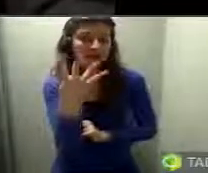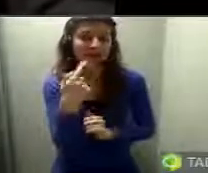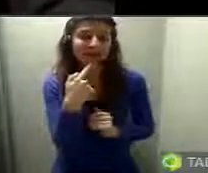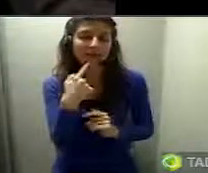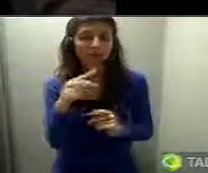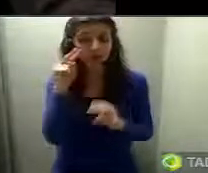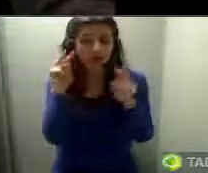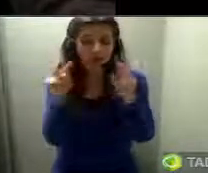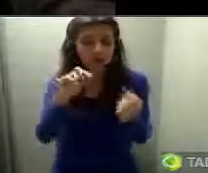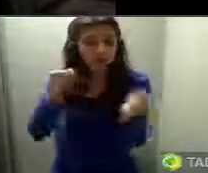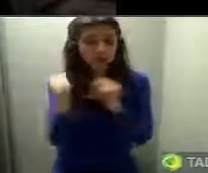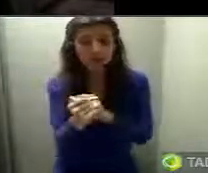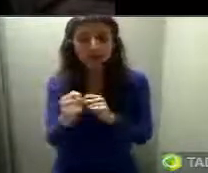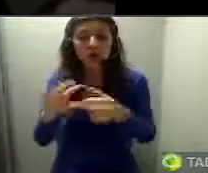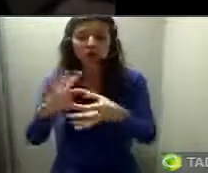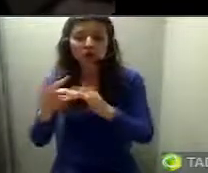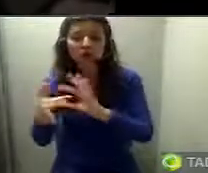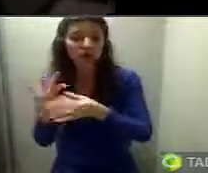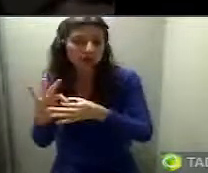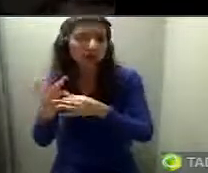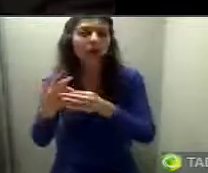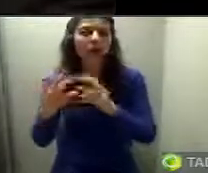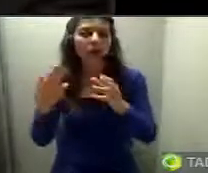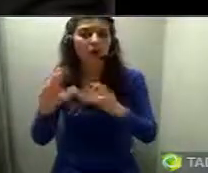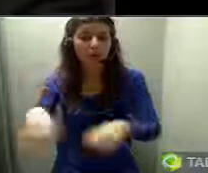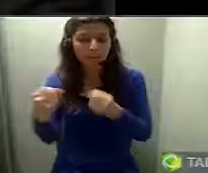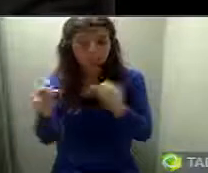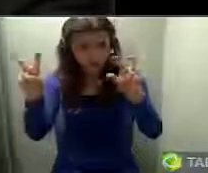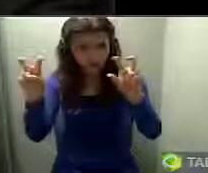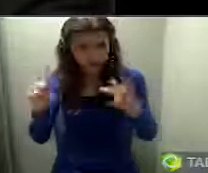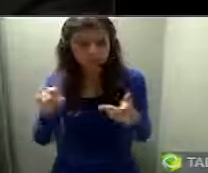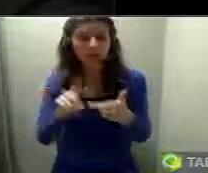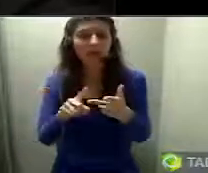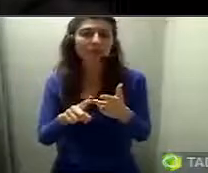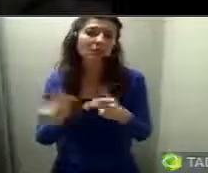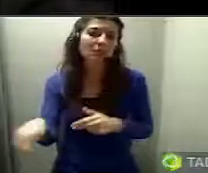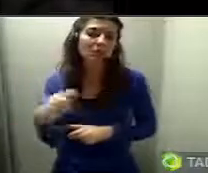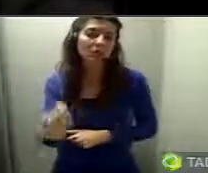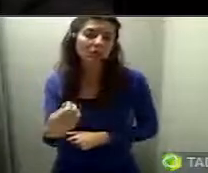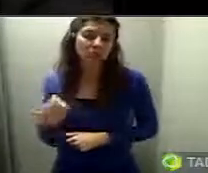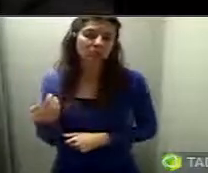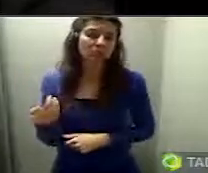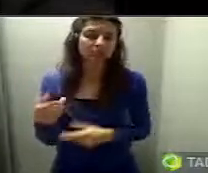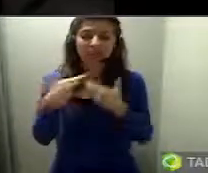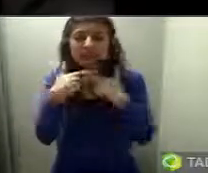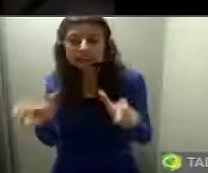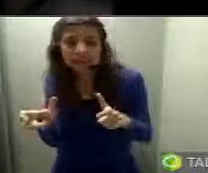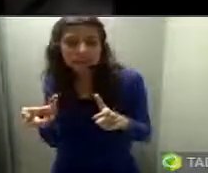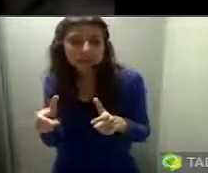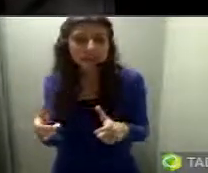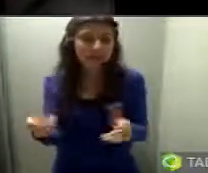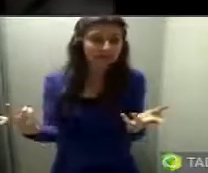chaîne de compétences, il y avait bien sûr le bénéfice réel en matière d'accessibilité.